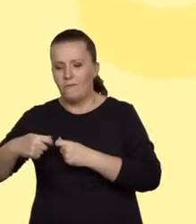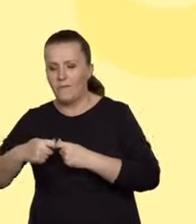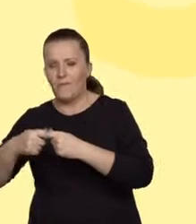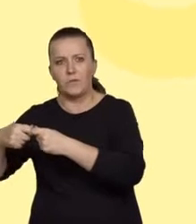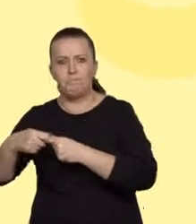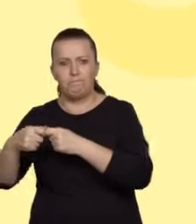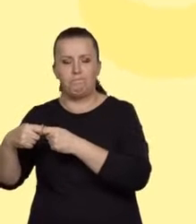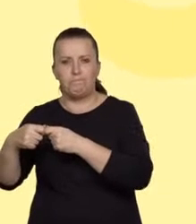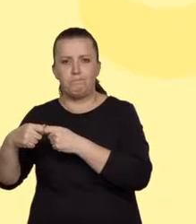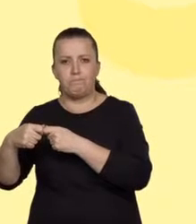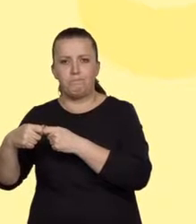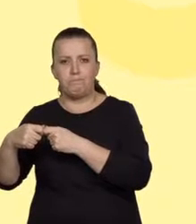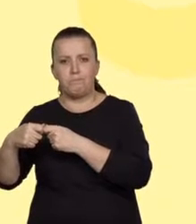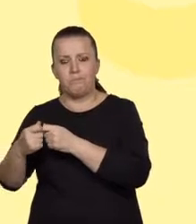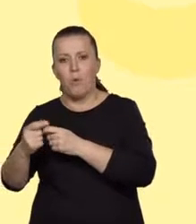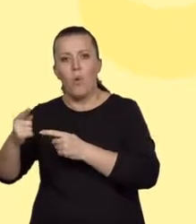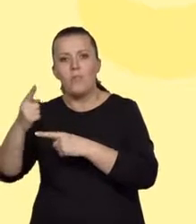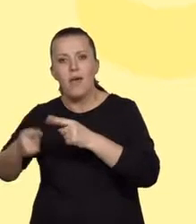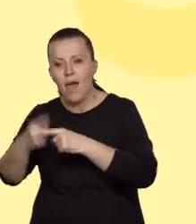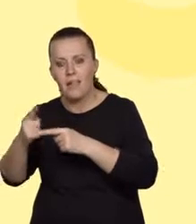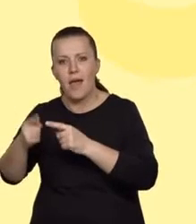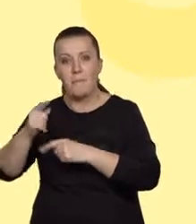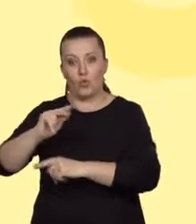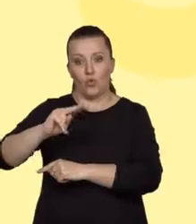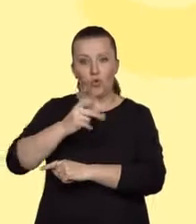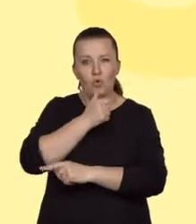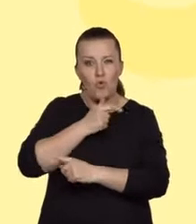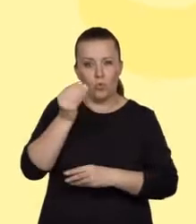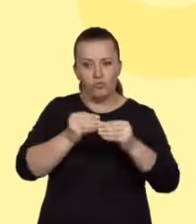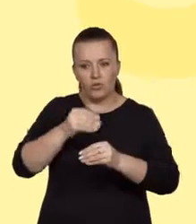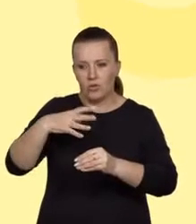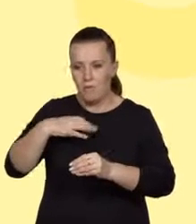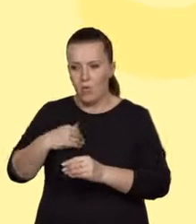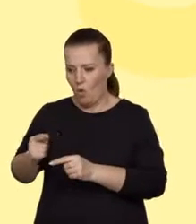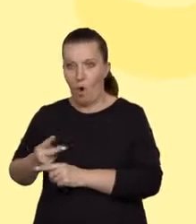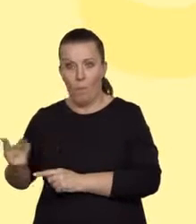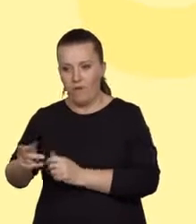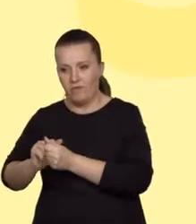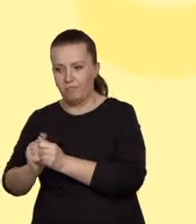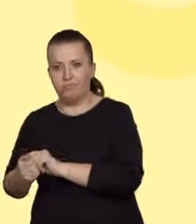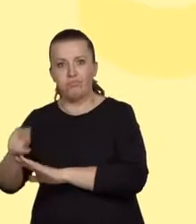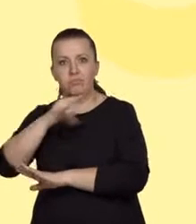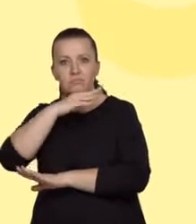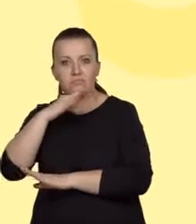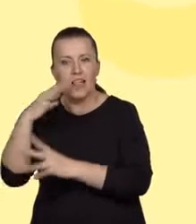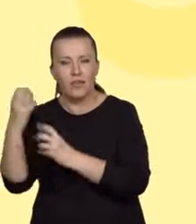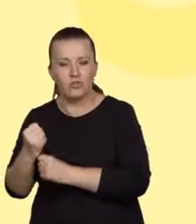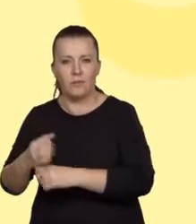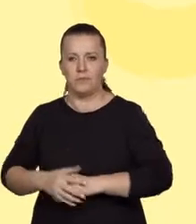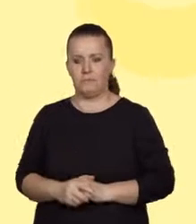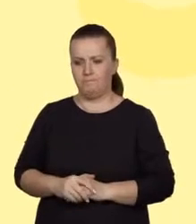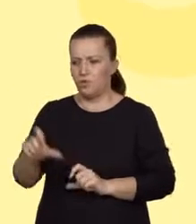zadecydował o powstaniu szafirowego zabarwienia roztworów w drugiej serii doświadczeń. Jaki wspólny element budowy ma glukoza